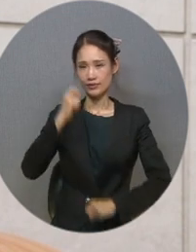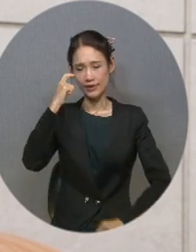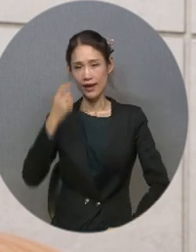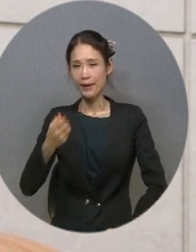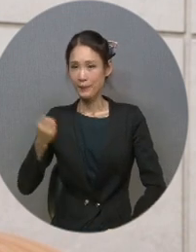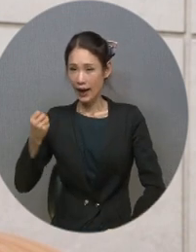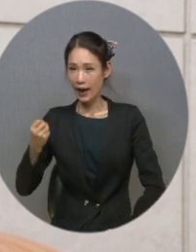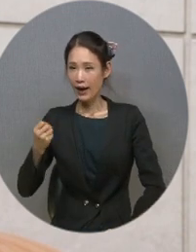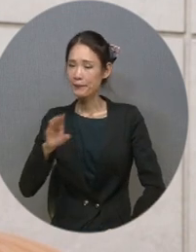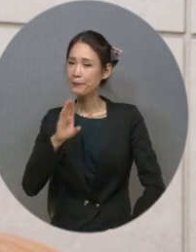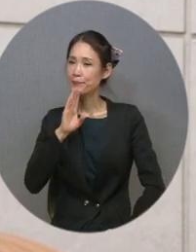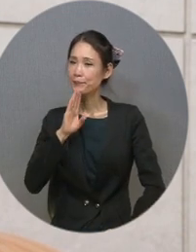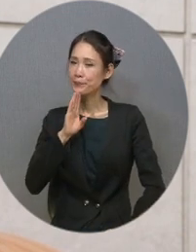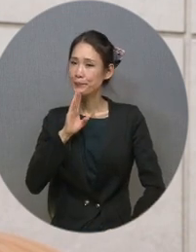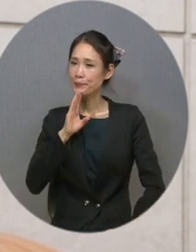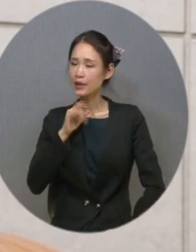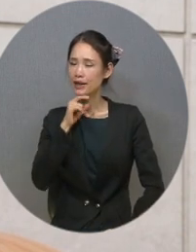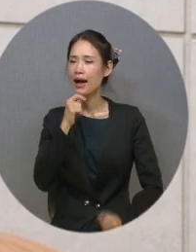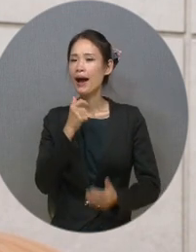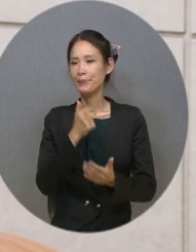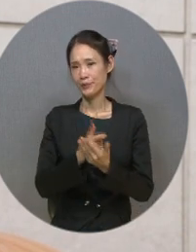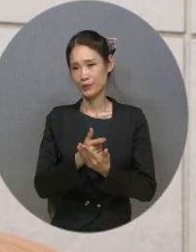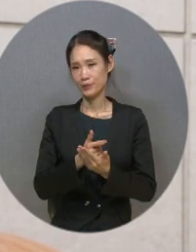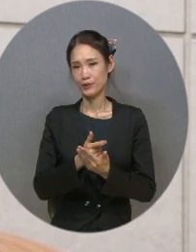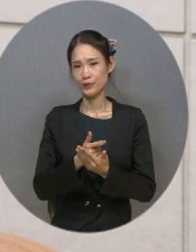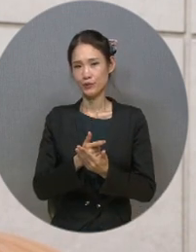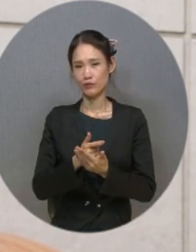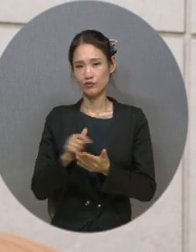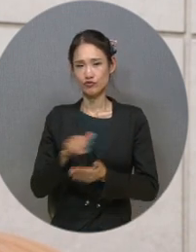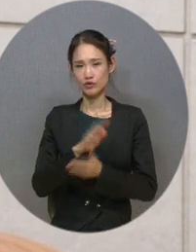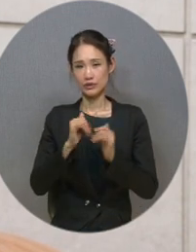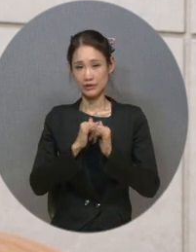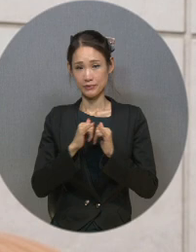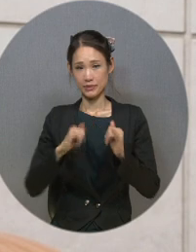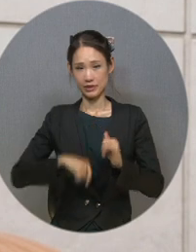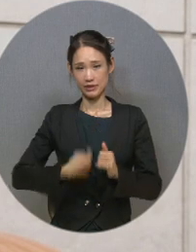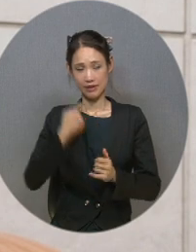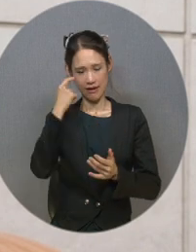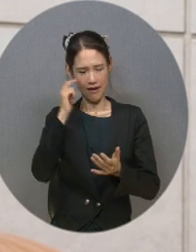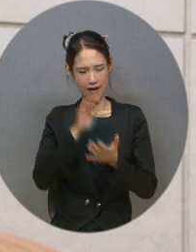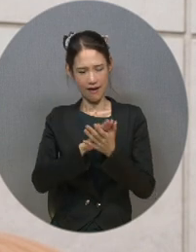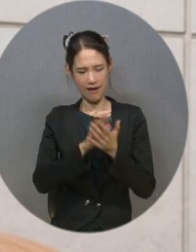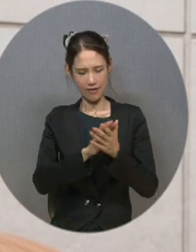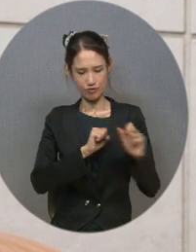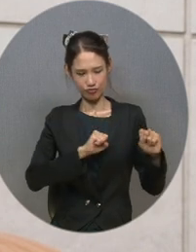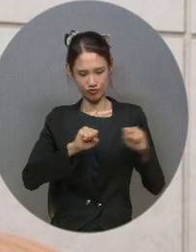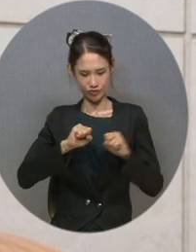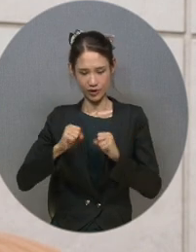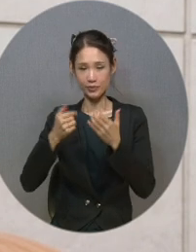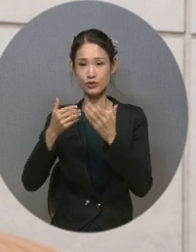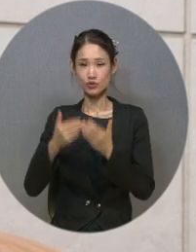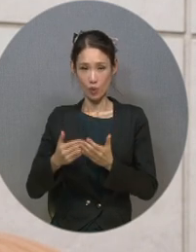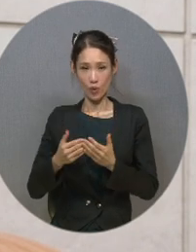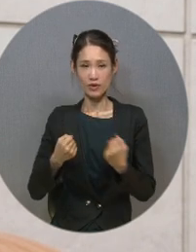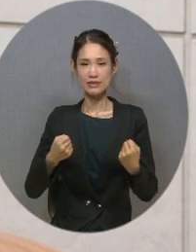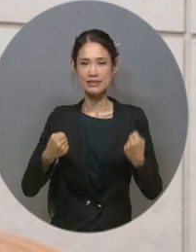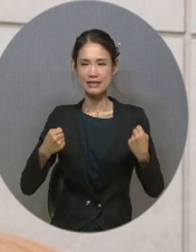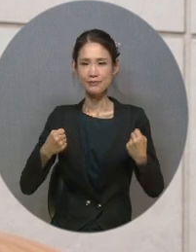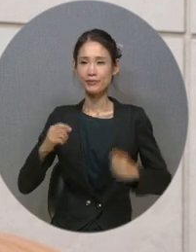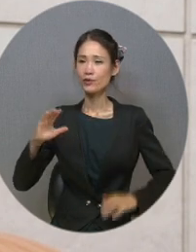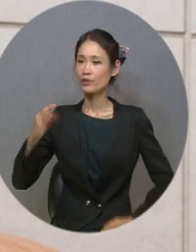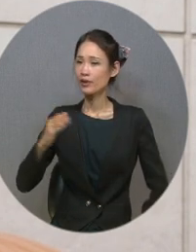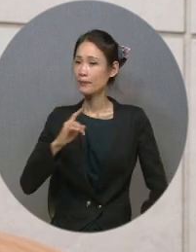차원에서 감동이 우리 시민을 자발적으로 움직이게 만드는 그런 힘이 된다는